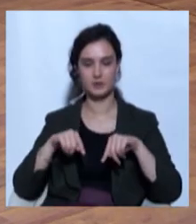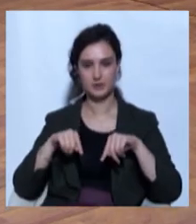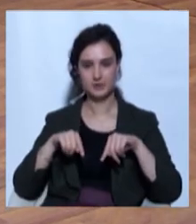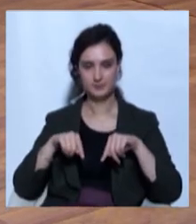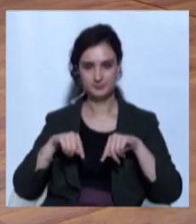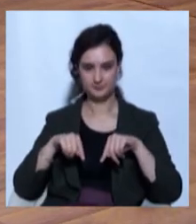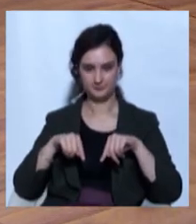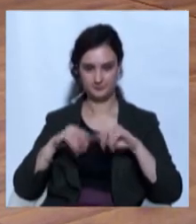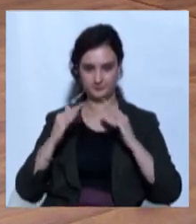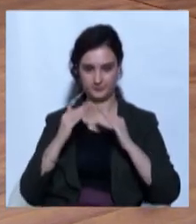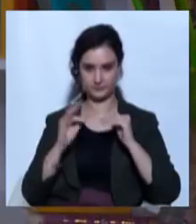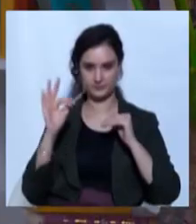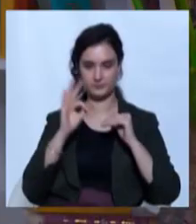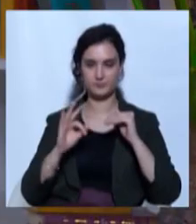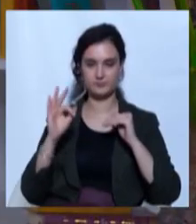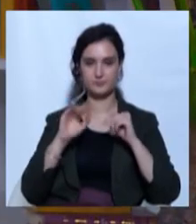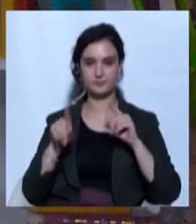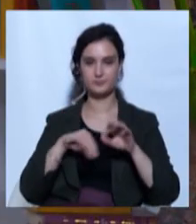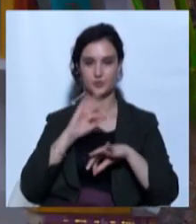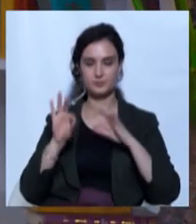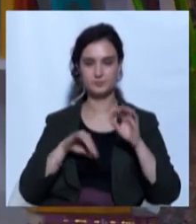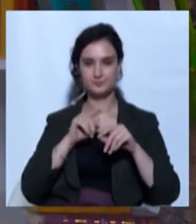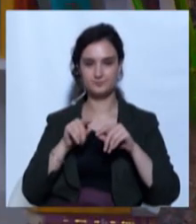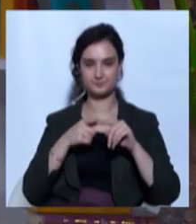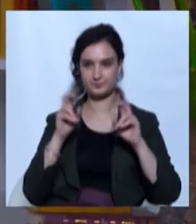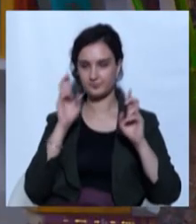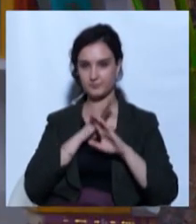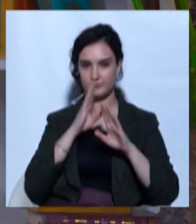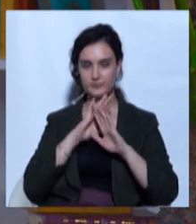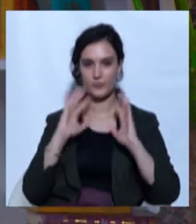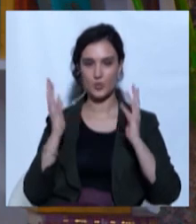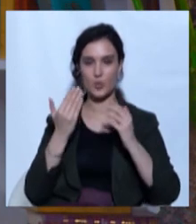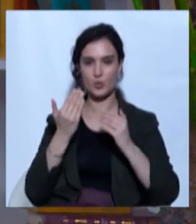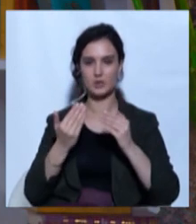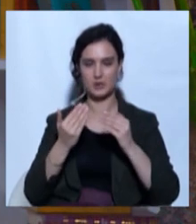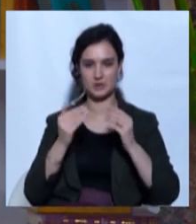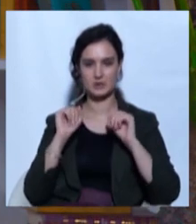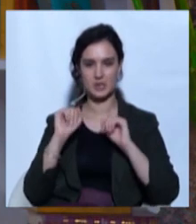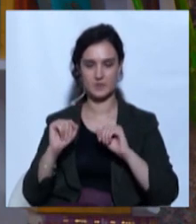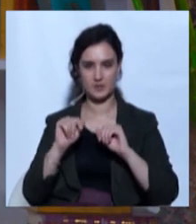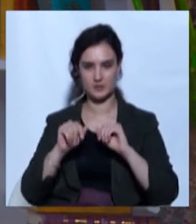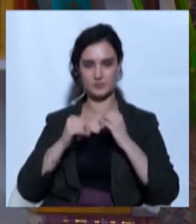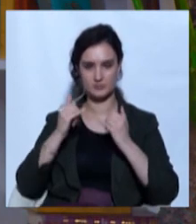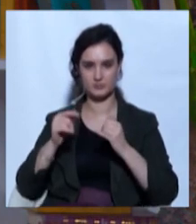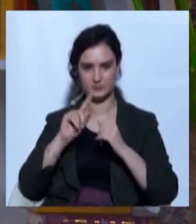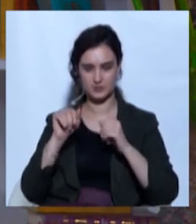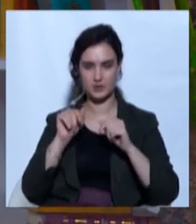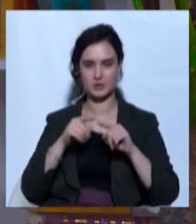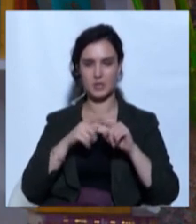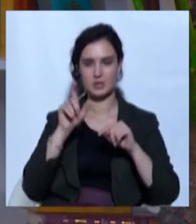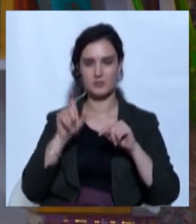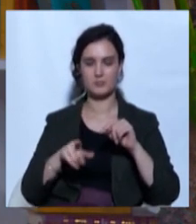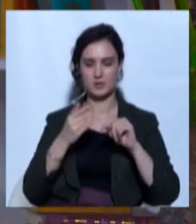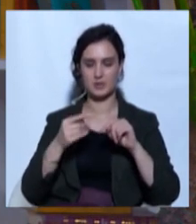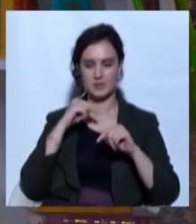ამ სახლზე. ეს პროექტი ემყარება გარემოს ეკოლოგიის მაქსიმალურ დაცვას და ადამიანის